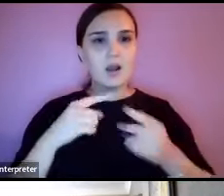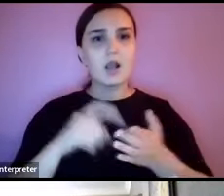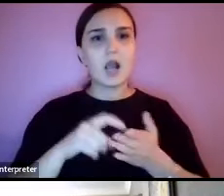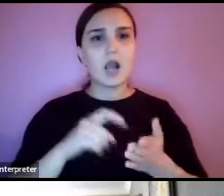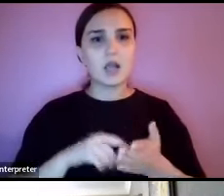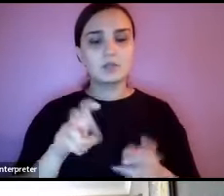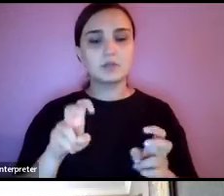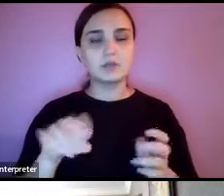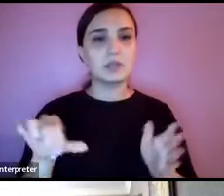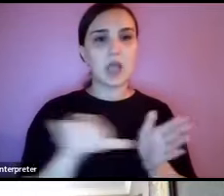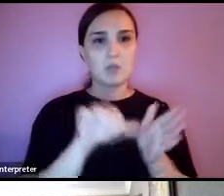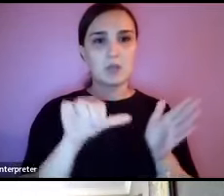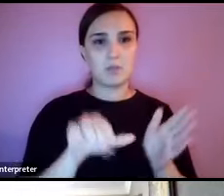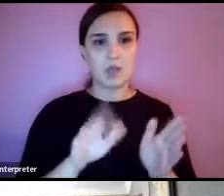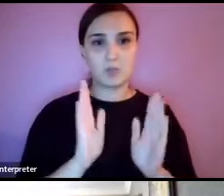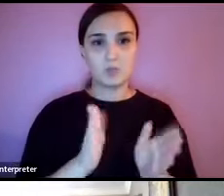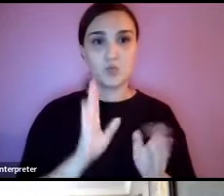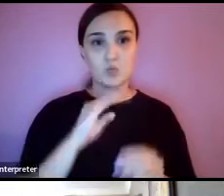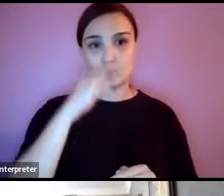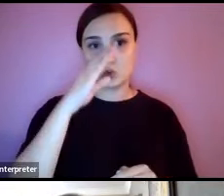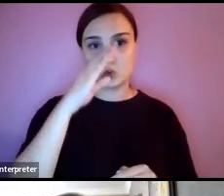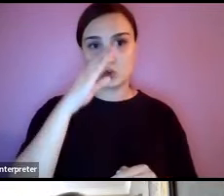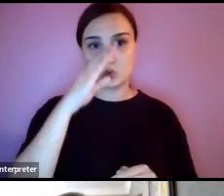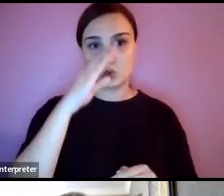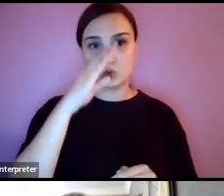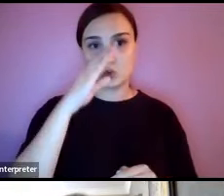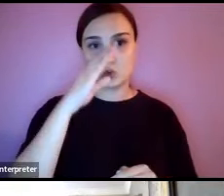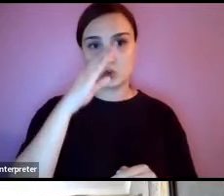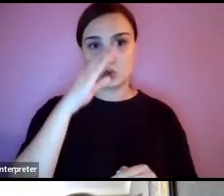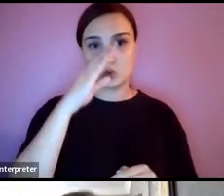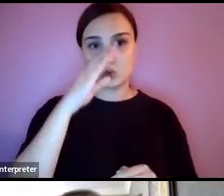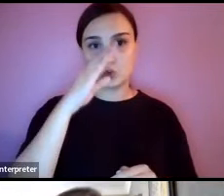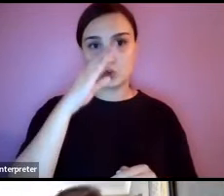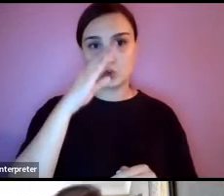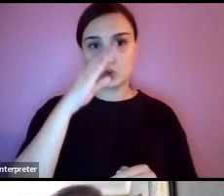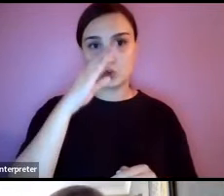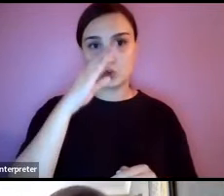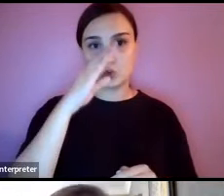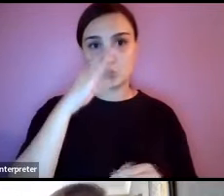დამხმარე იქნება მშობლებისთვის. So thank you very much, Kathleen.